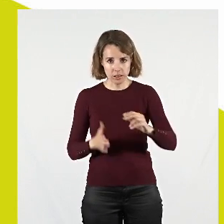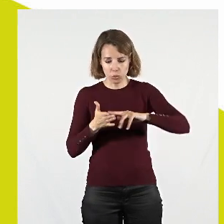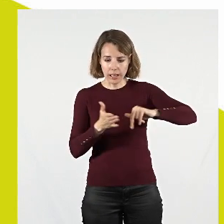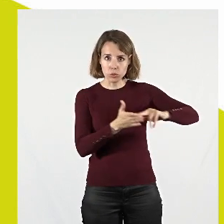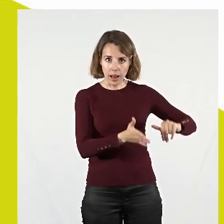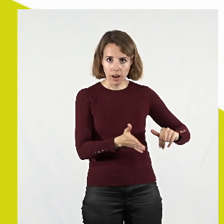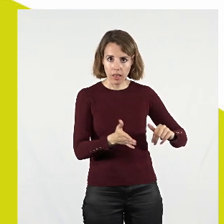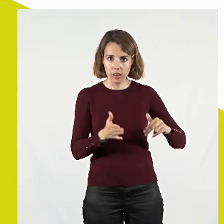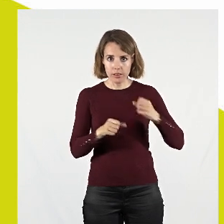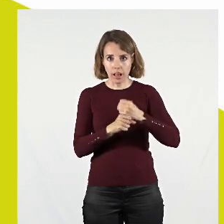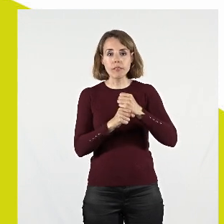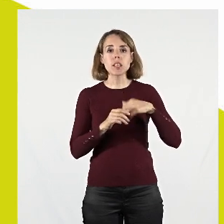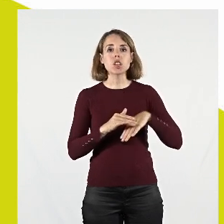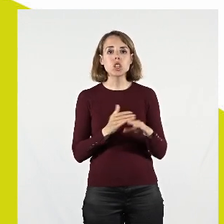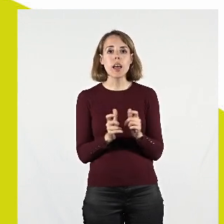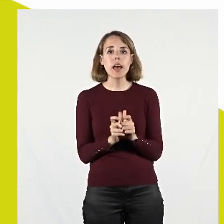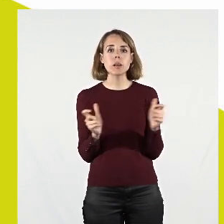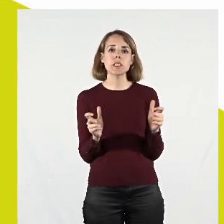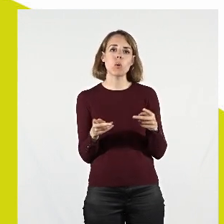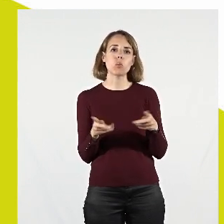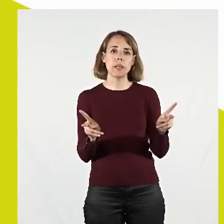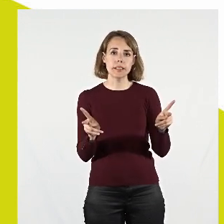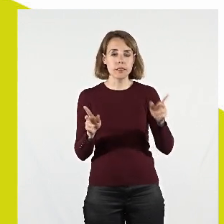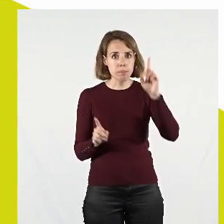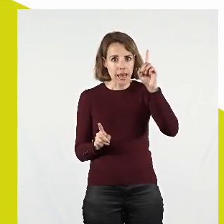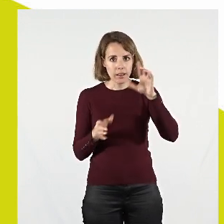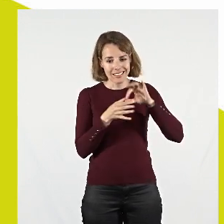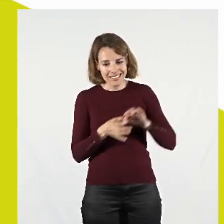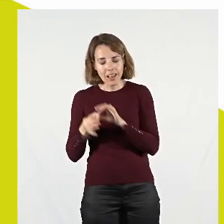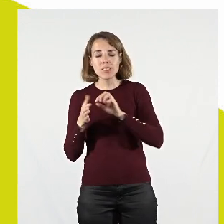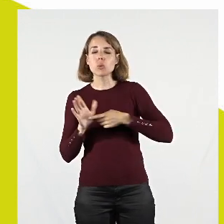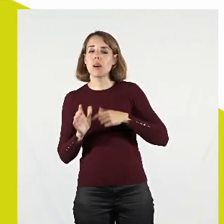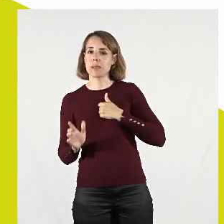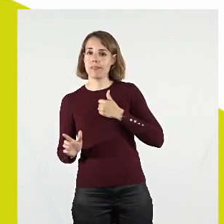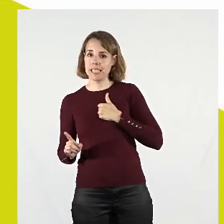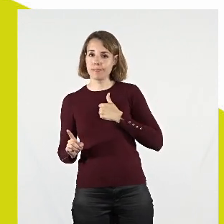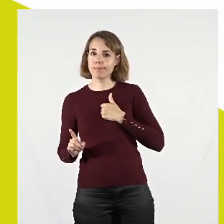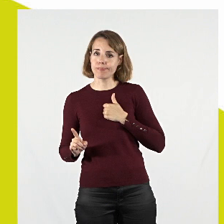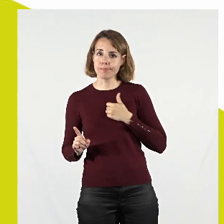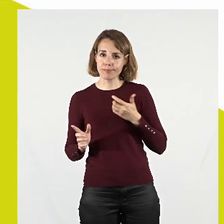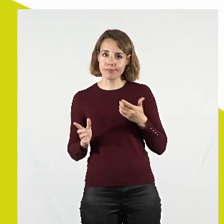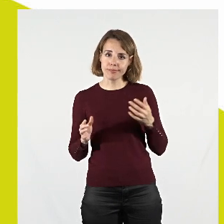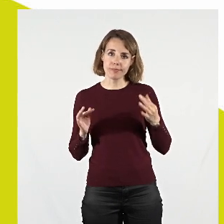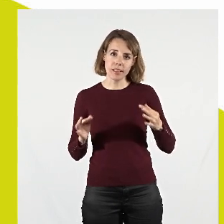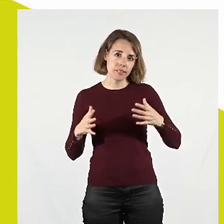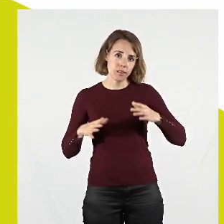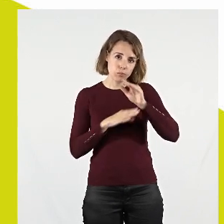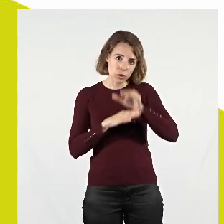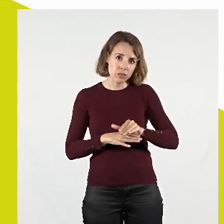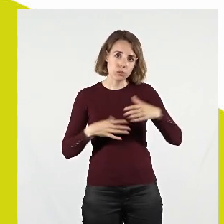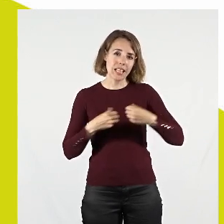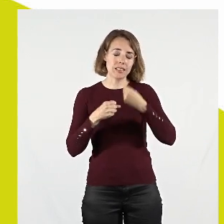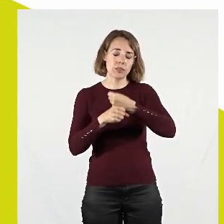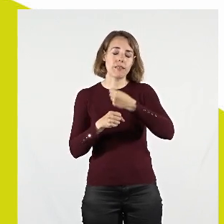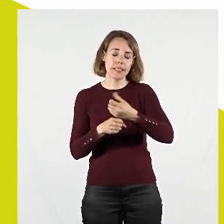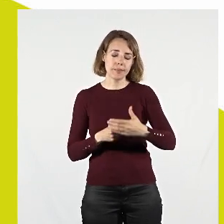publics, mais qui, en tant que contractuels, relèvent du droit privé, de la protection des accidents de travail et des maladies professionnelles, mais on a